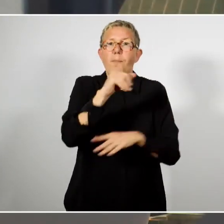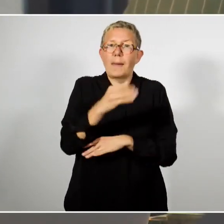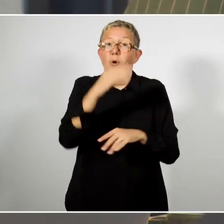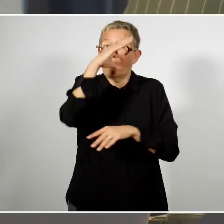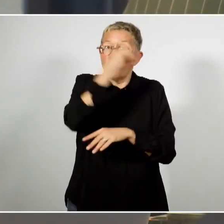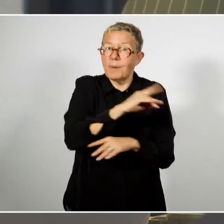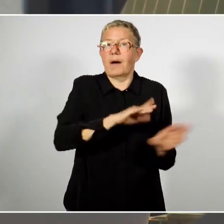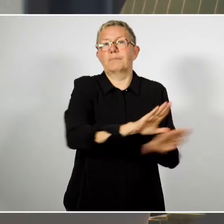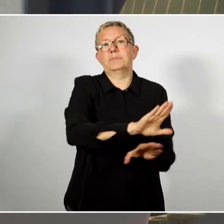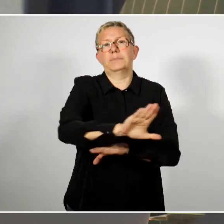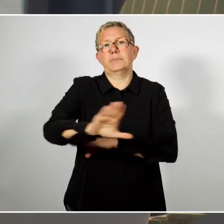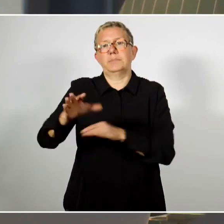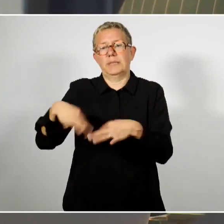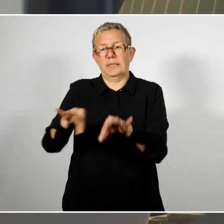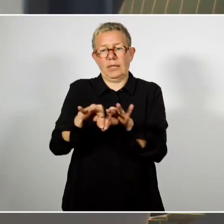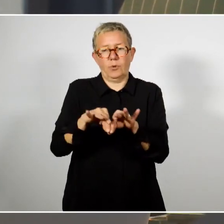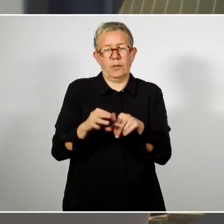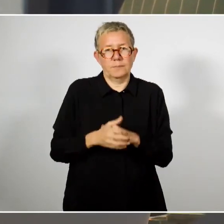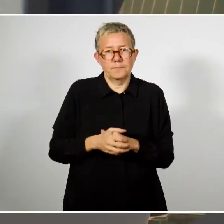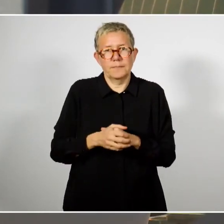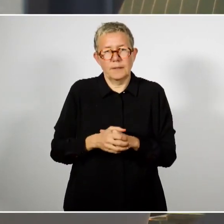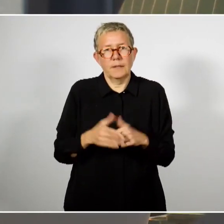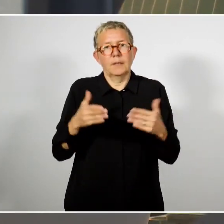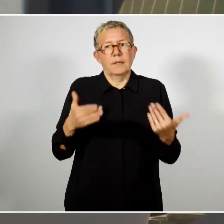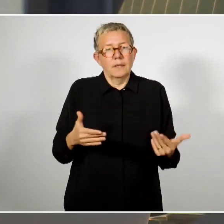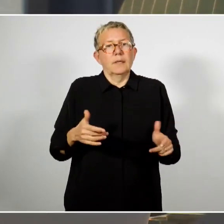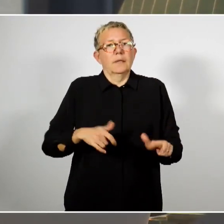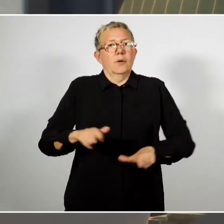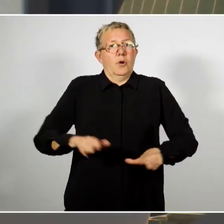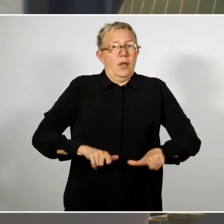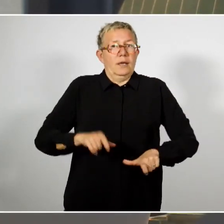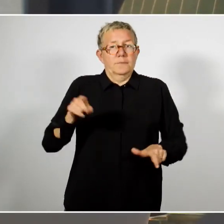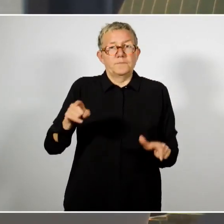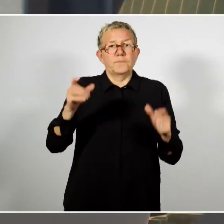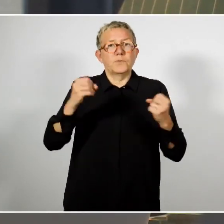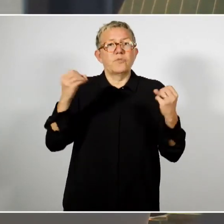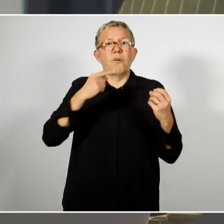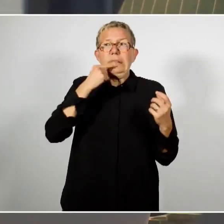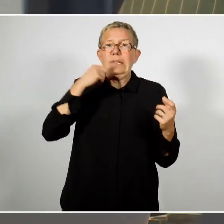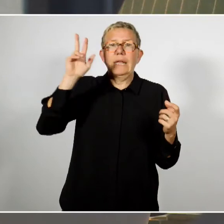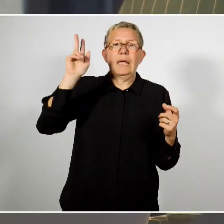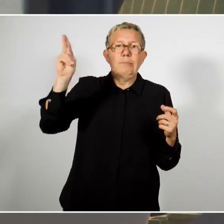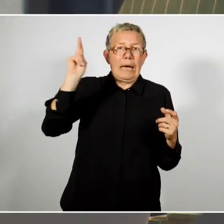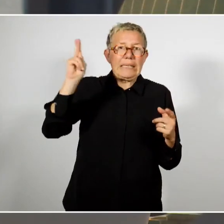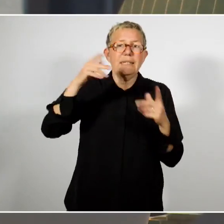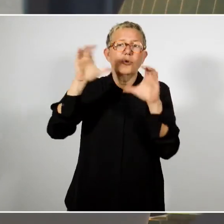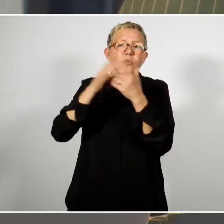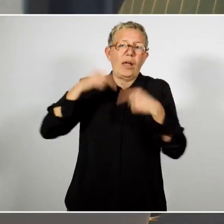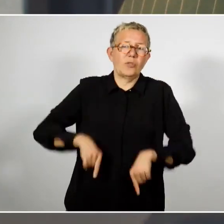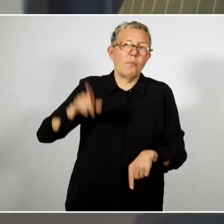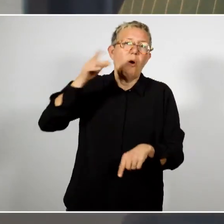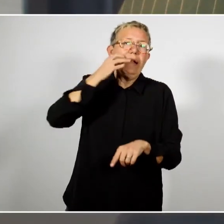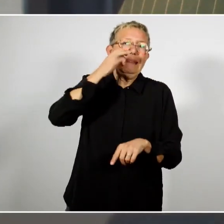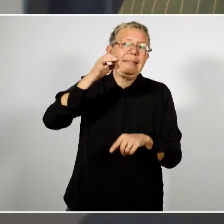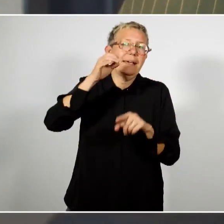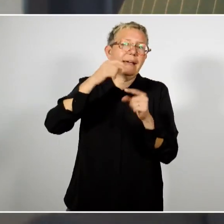spécificités de chaque territoire. Alors mes chers collègues, nous déplorons trop souvent que pour Paris et pour son gouvernement, dire c'est faire.